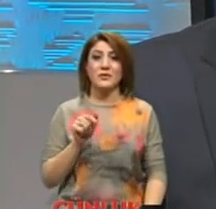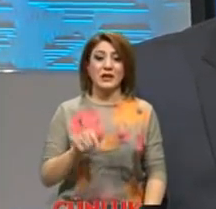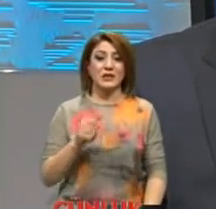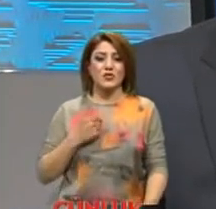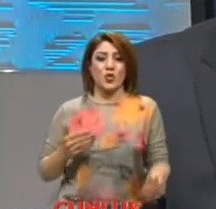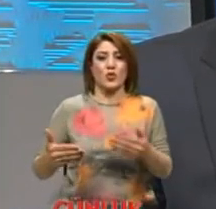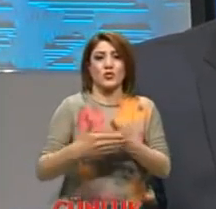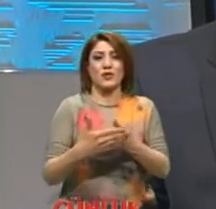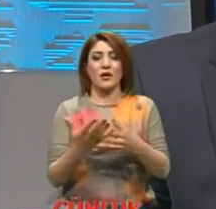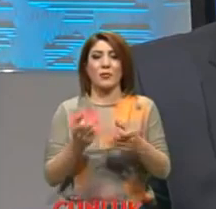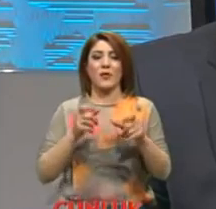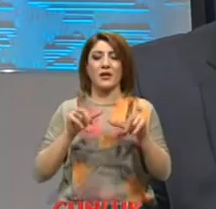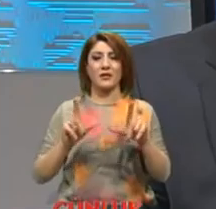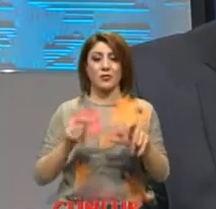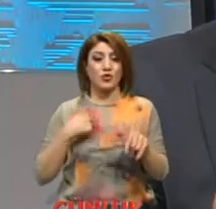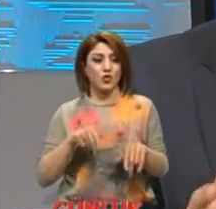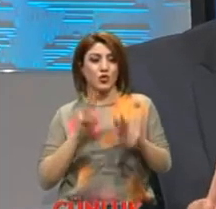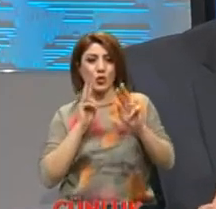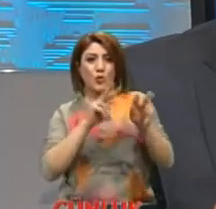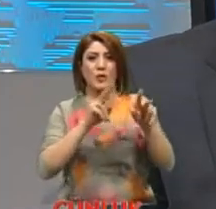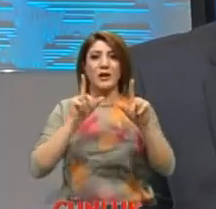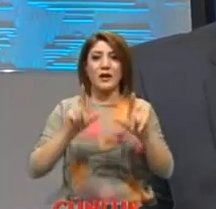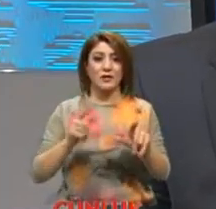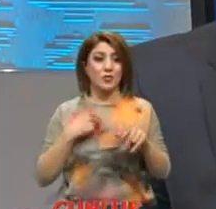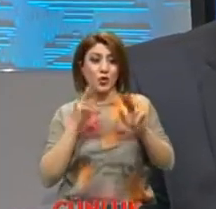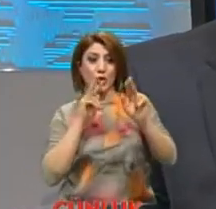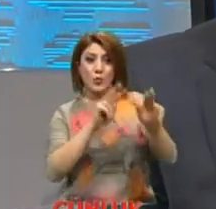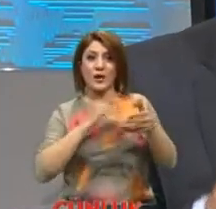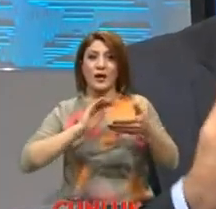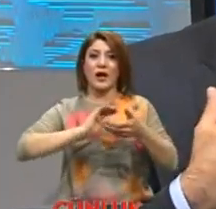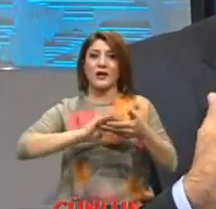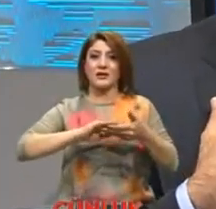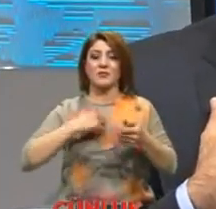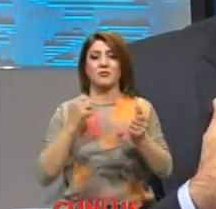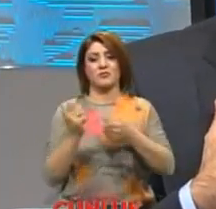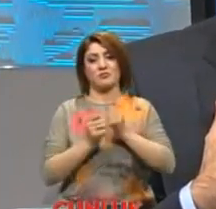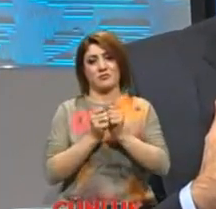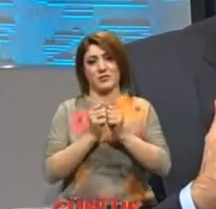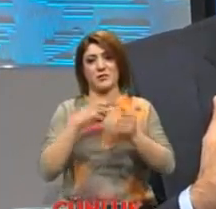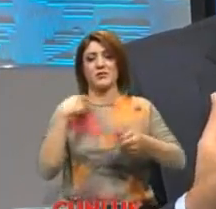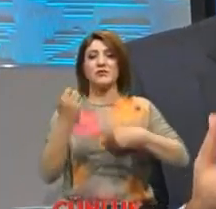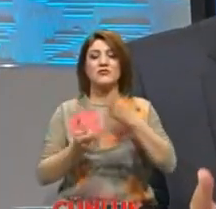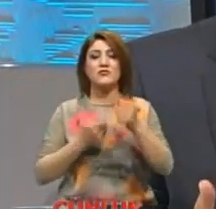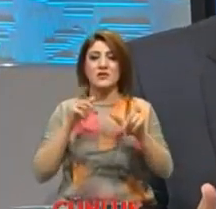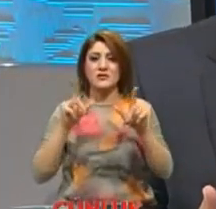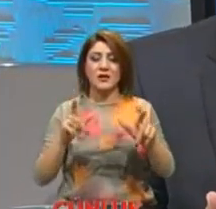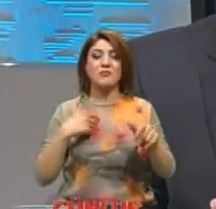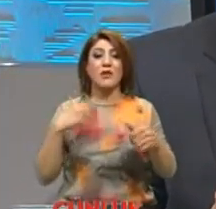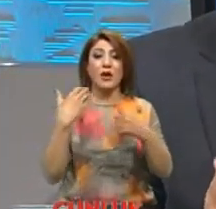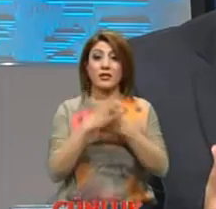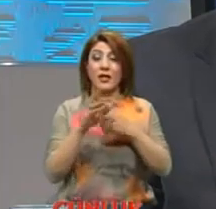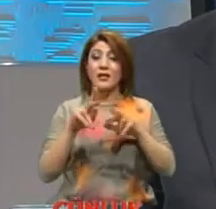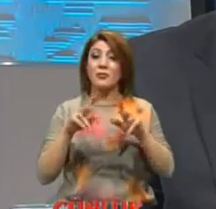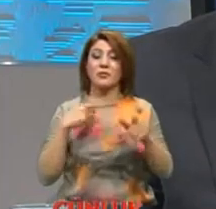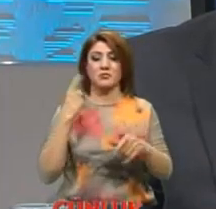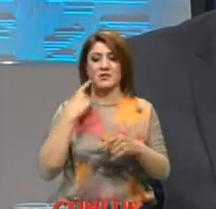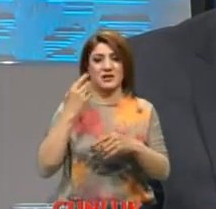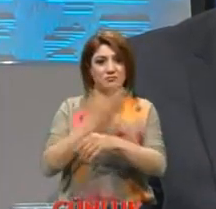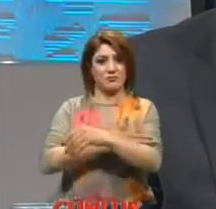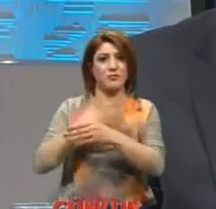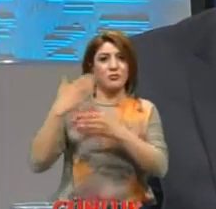Ön almanız lazım. Bunu görebilmeniz lazım. Görecek arkadaşlarla çalışmanız lazım. Bu manada ben çok şanslıyım. Zira Antalya gibi bir yerdeyiz. Ve